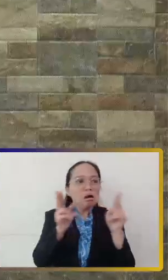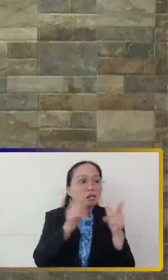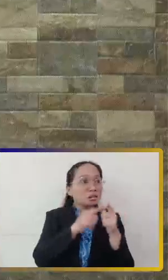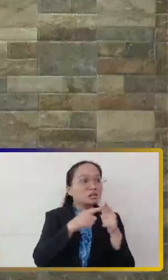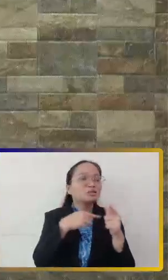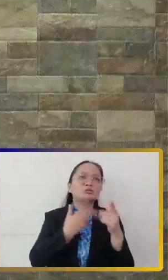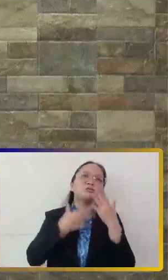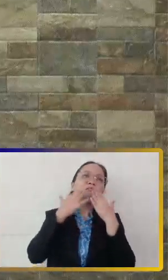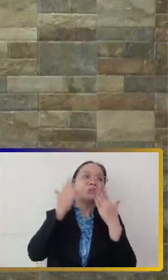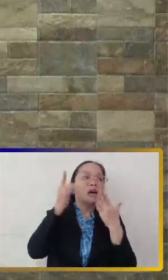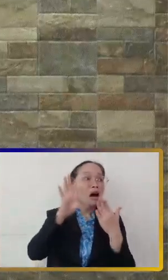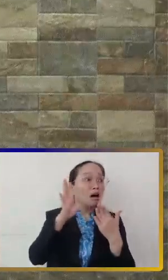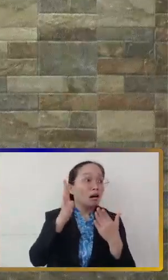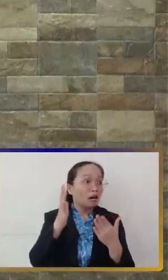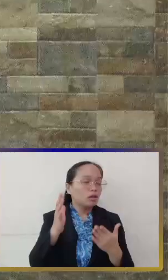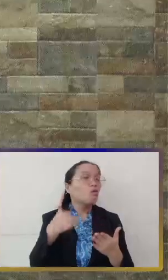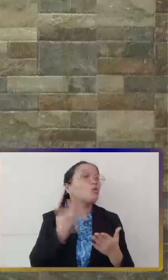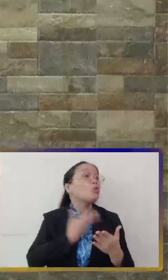is the giver of life.